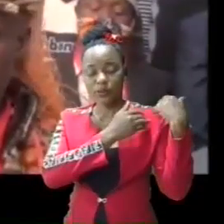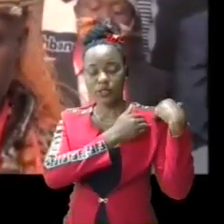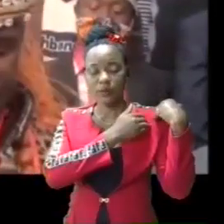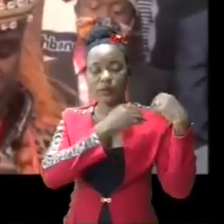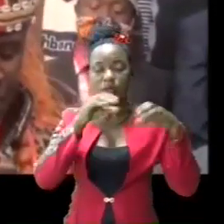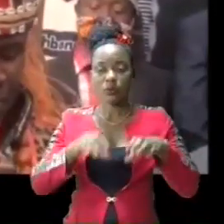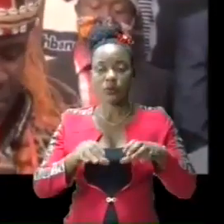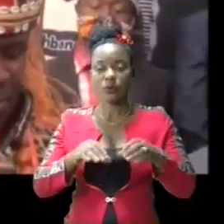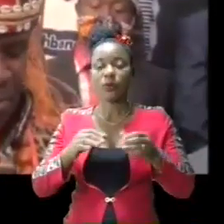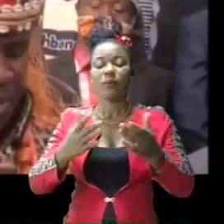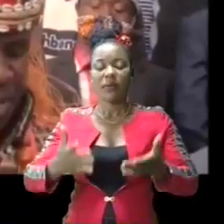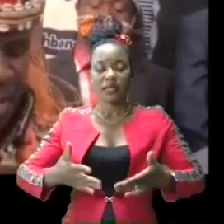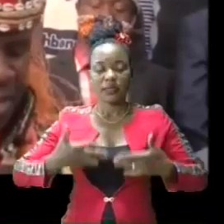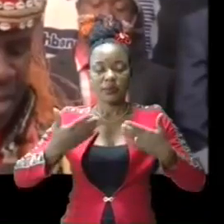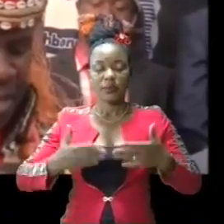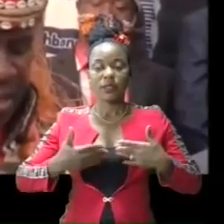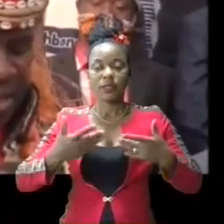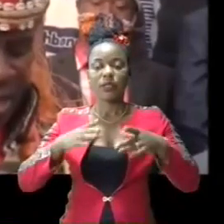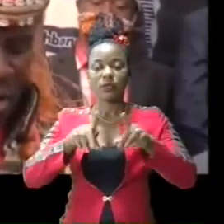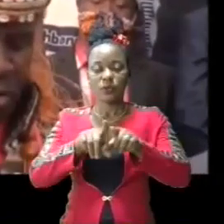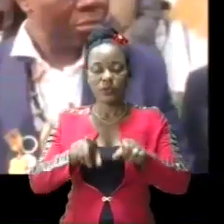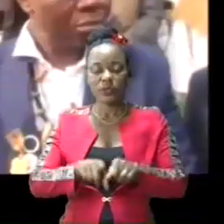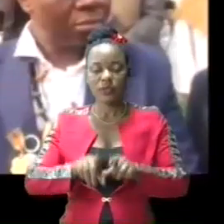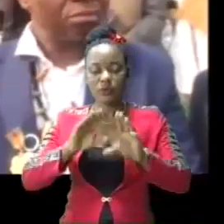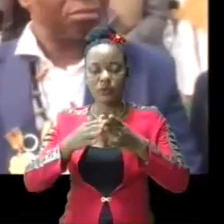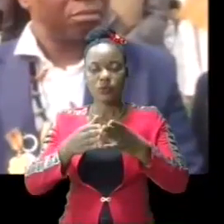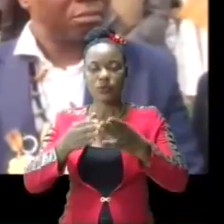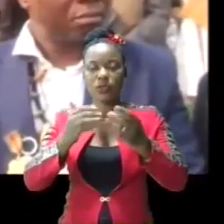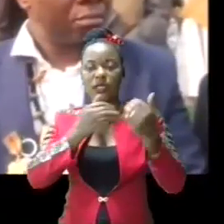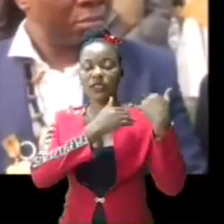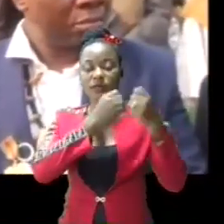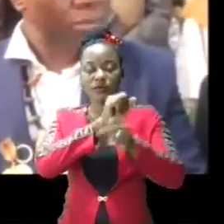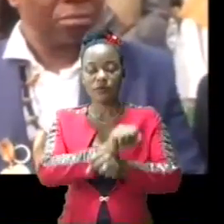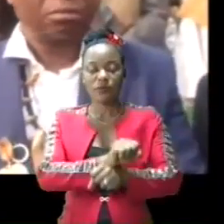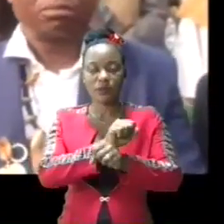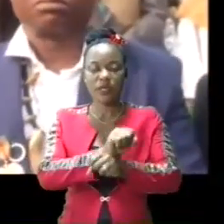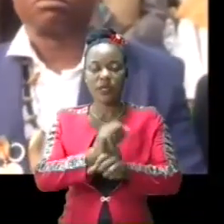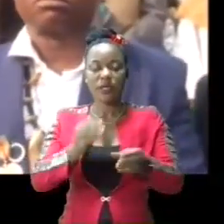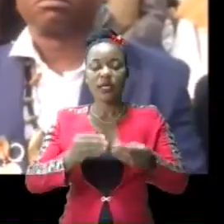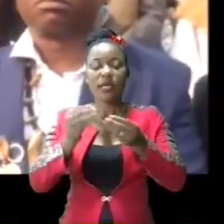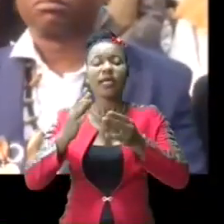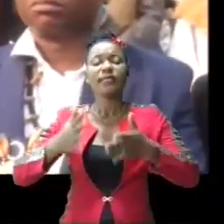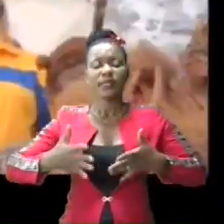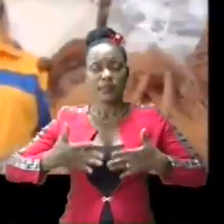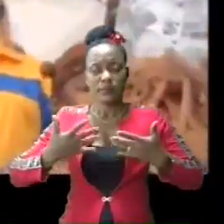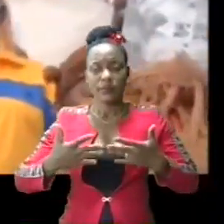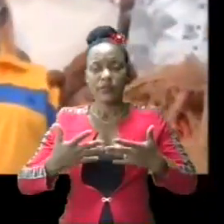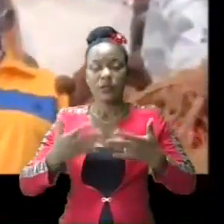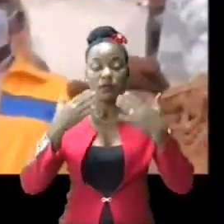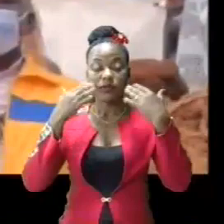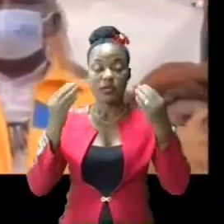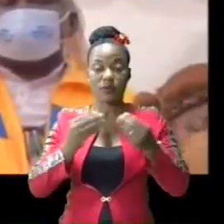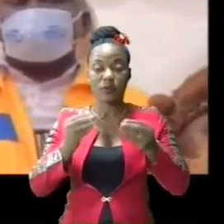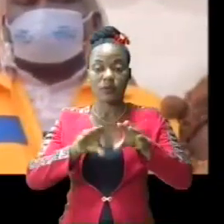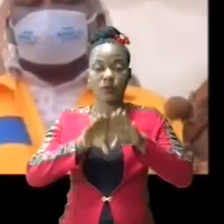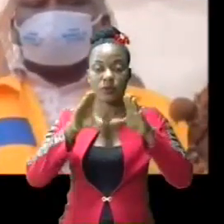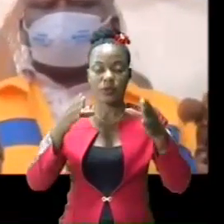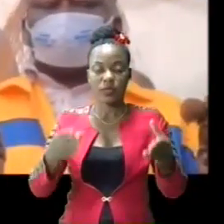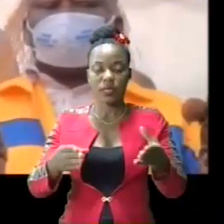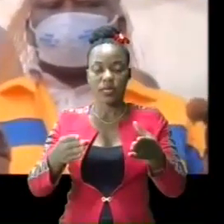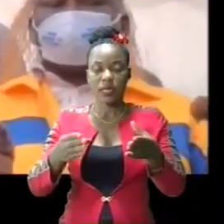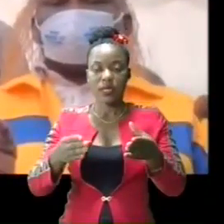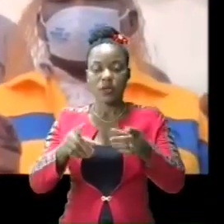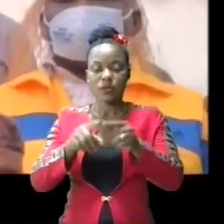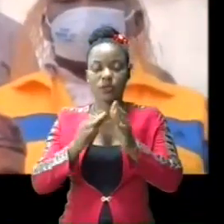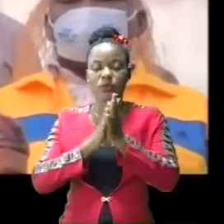secrétaire national de l'Alliance des autorités traditionnelles qui privilégie les voies pacifiques dans la résolution des crises. Le lancement des consultations telles